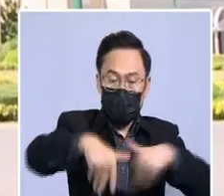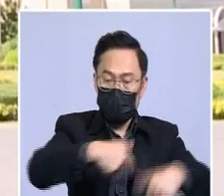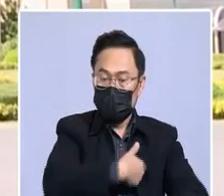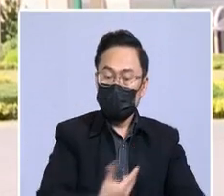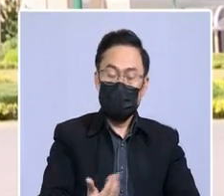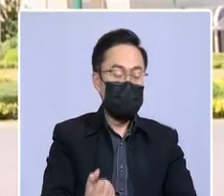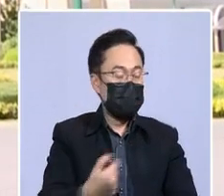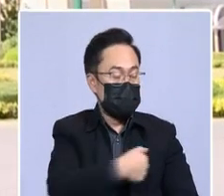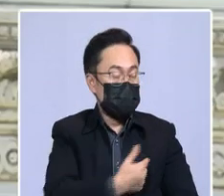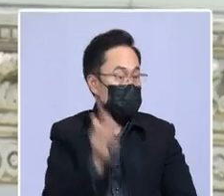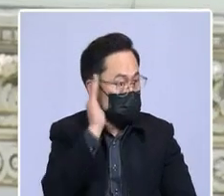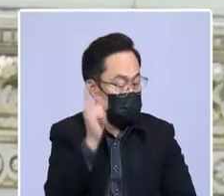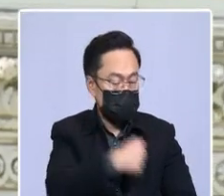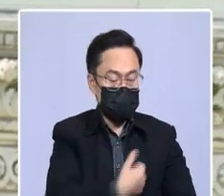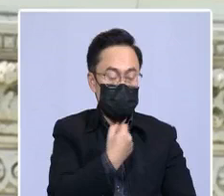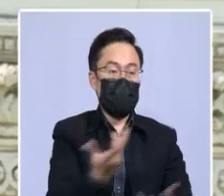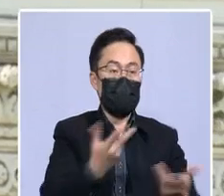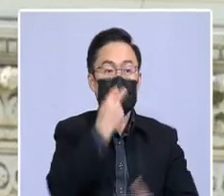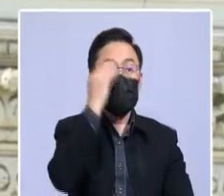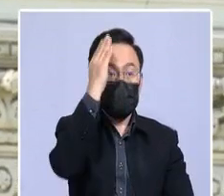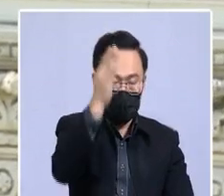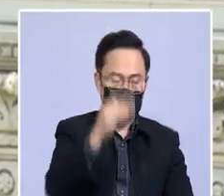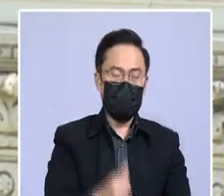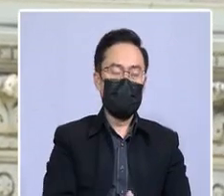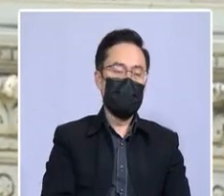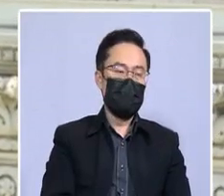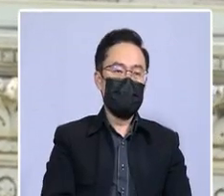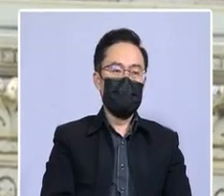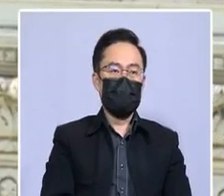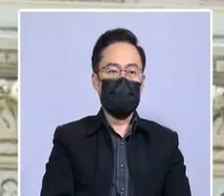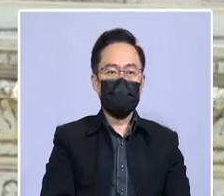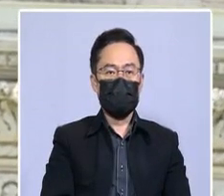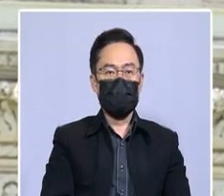างแท้จริงด้วยสุทธิดาปล้องพุทธาสำนักข่าวไทยอสมทรายงาน